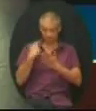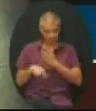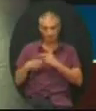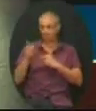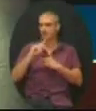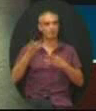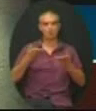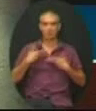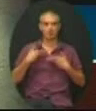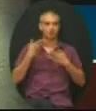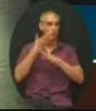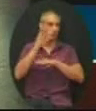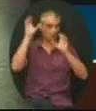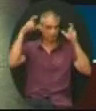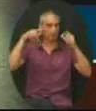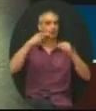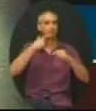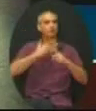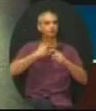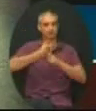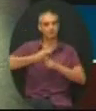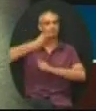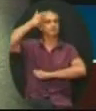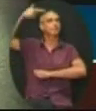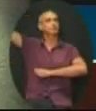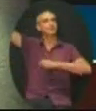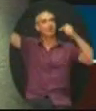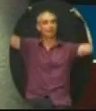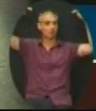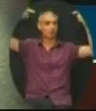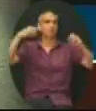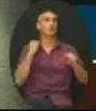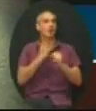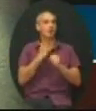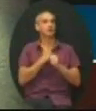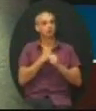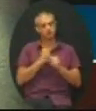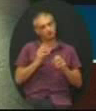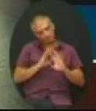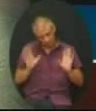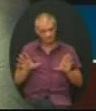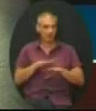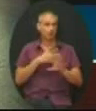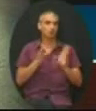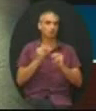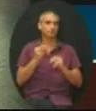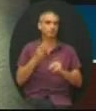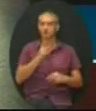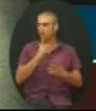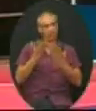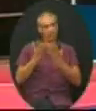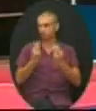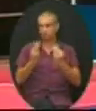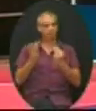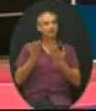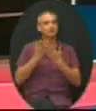הם בסופו של דבר... עכשיו מדובר להציב תרנים עם מצלמות, זאת אומרת, ללכת בלי ולהרגיש עם. כן, אבל זה הרבה לא יעזור, תאמין,